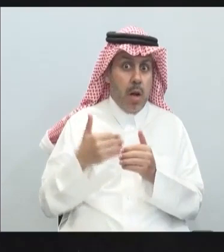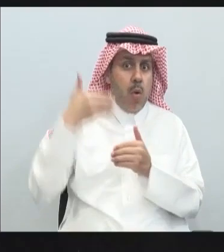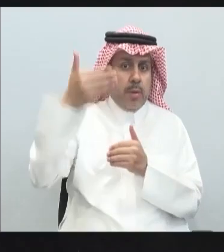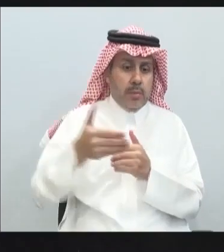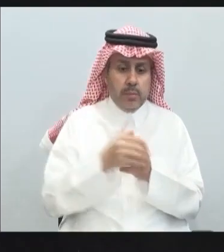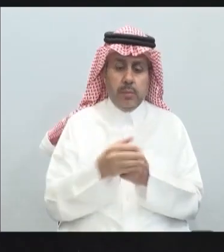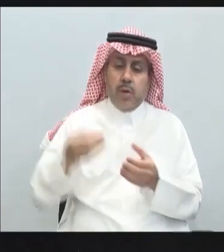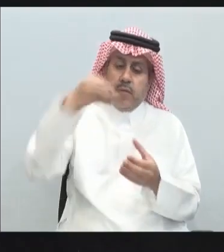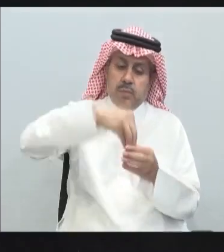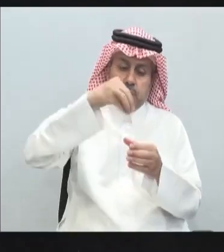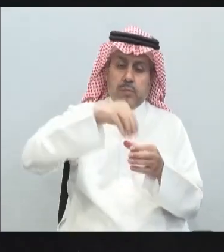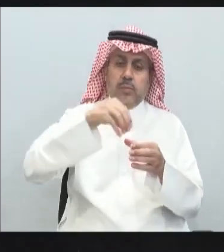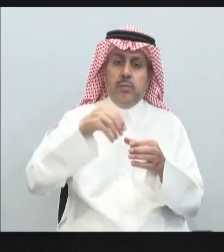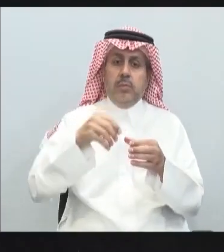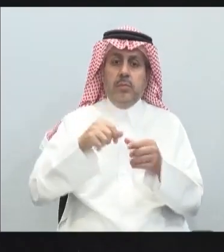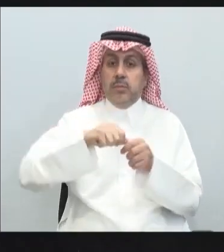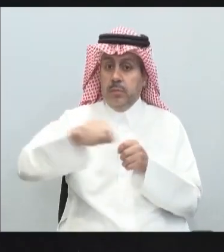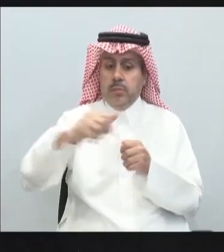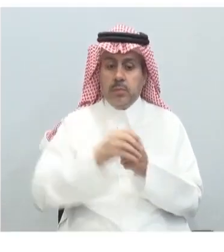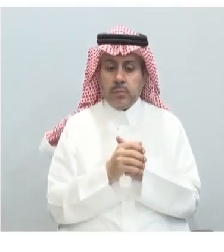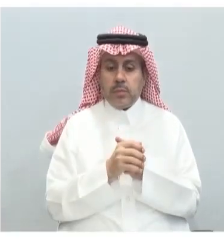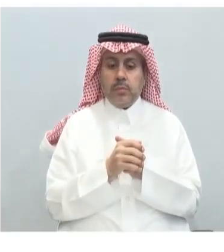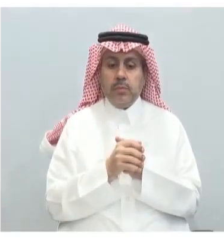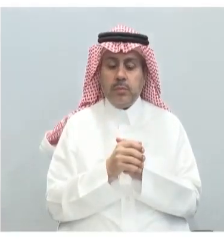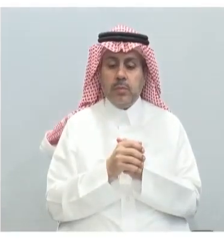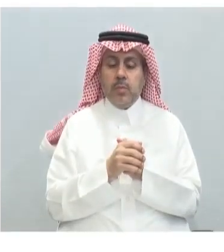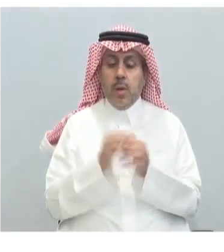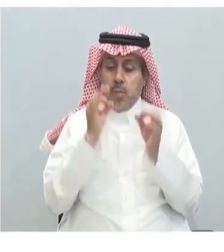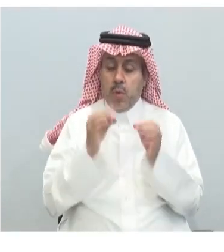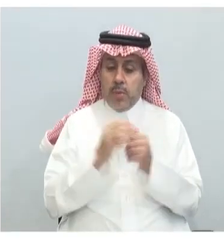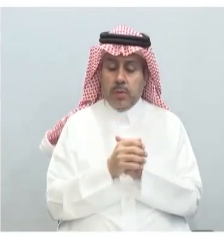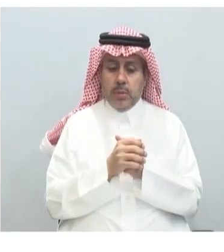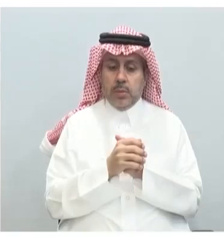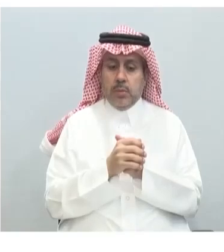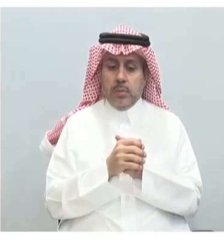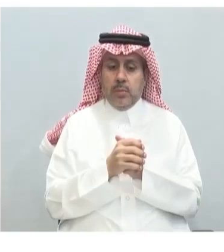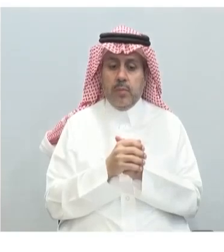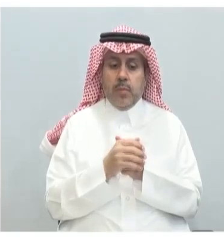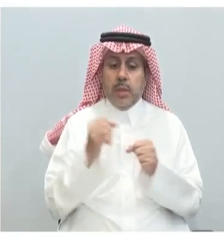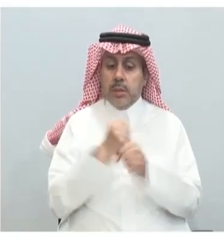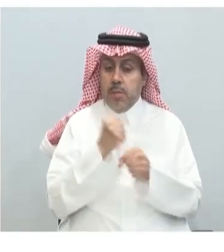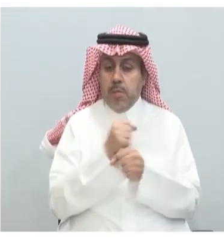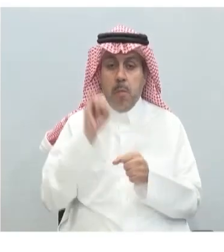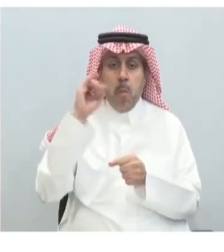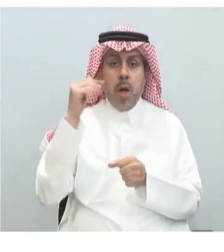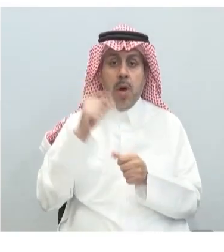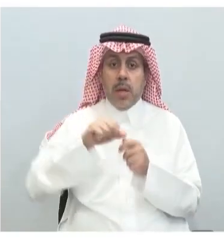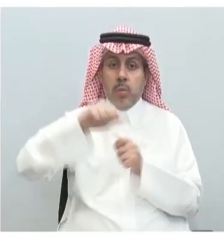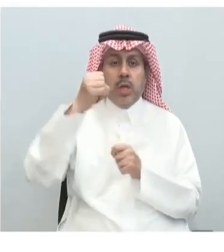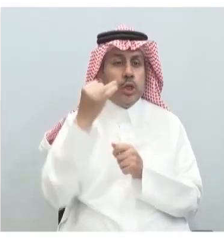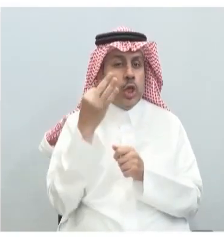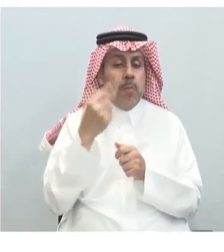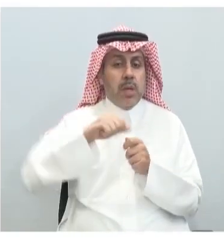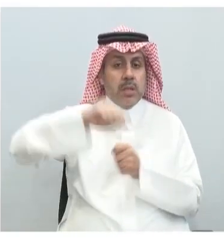نضع فيها الماده ثم بعد ذلك نقيسها بعد ذلك اذا لابد ان نقيسها فارغه ثم استعمل المخبار المدرج لقياس